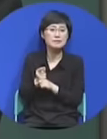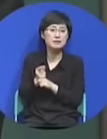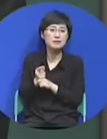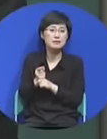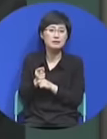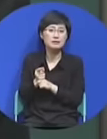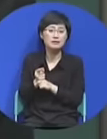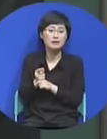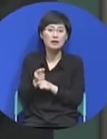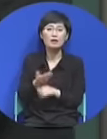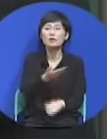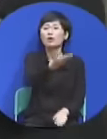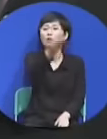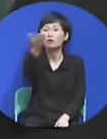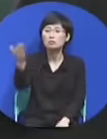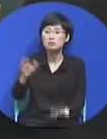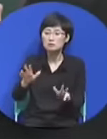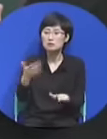말이야.